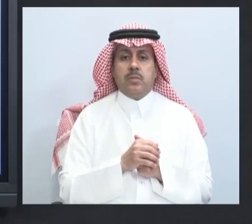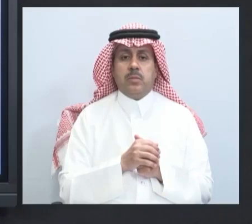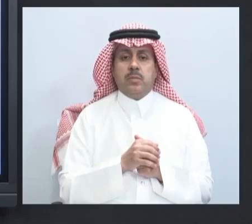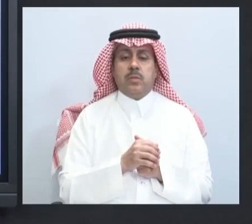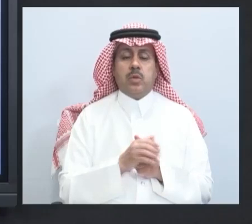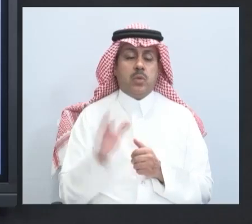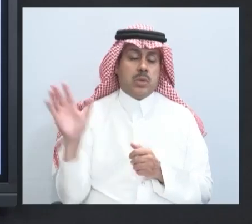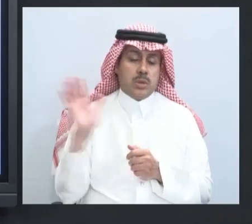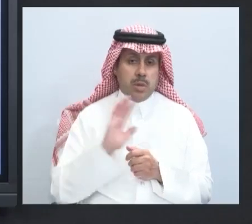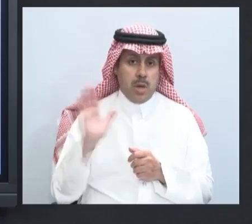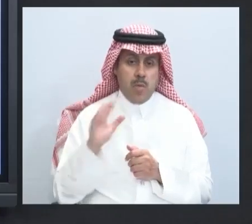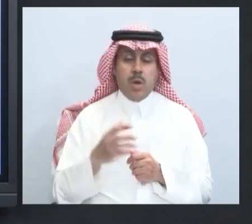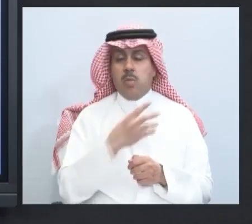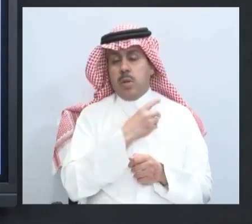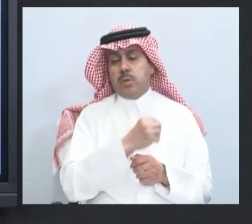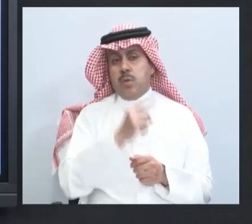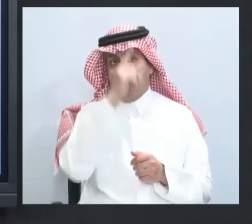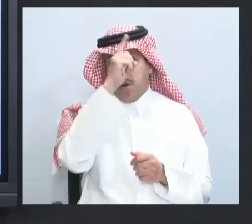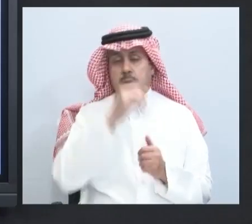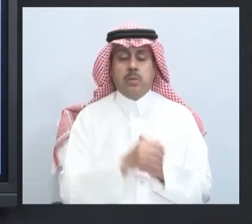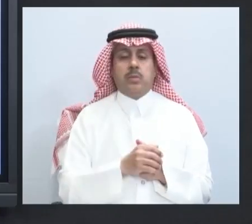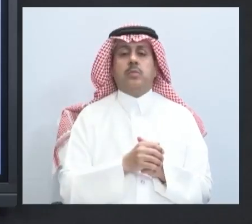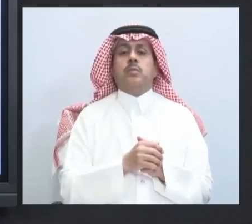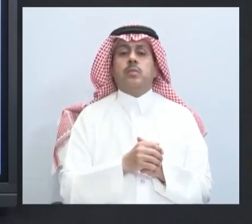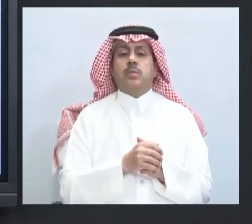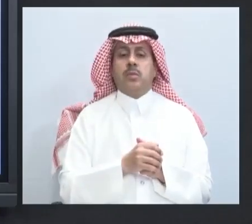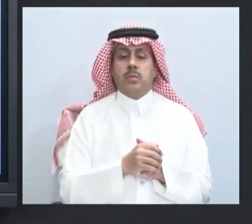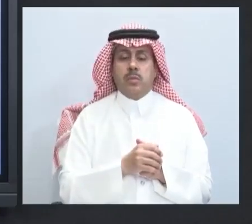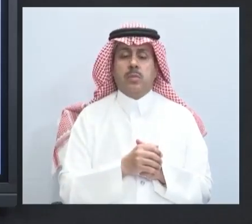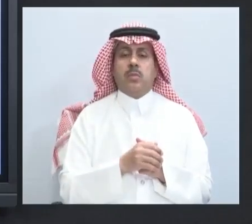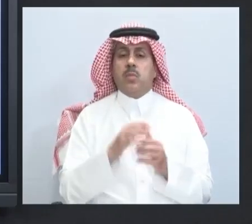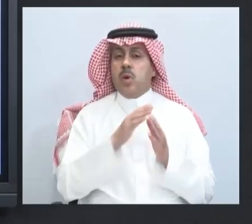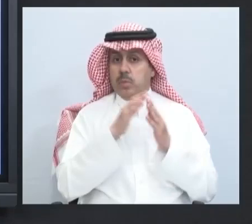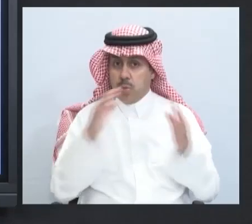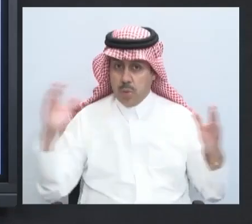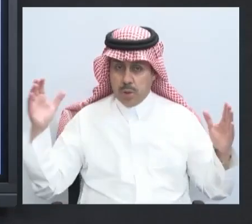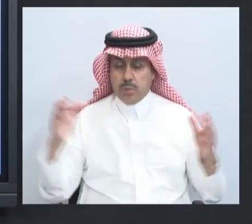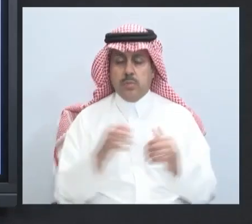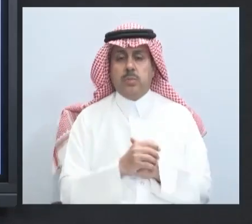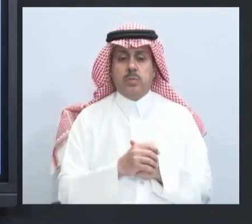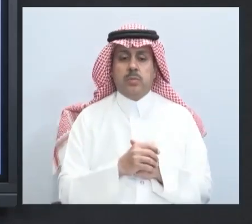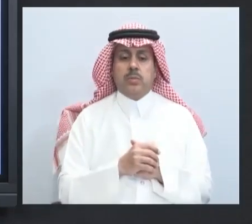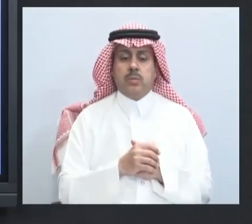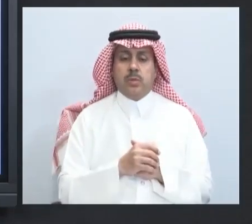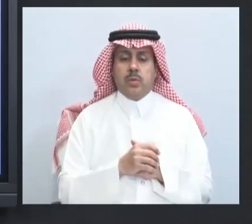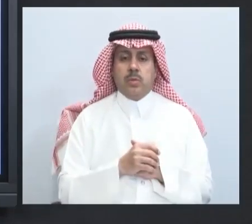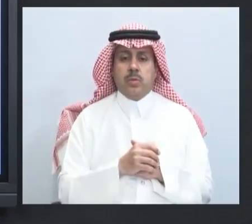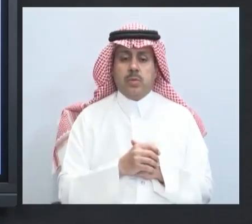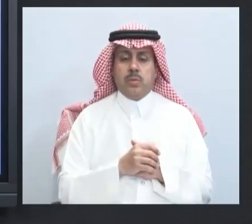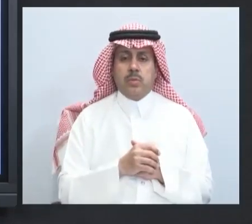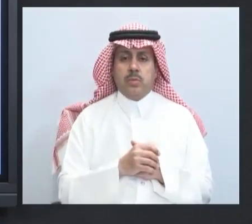ونستودعكم الله الذي لا تضع ودائعه والسلام عليكم ورحمه الله